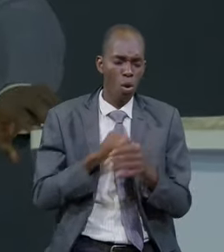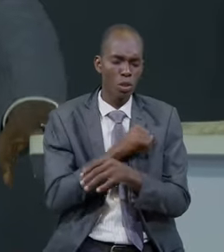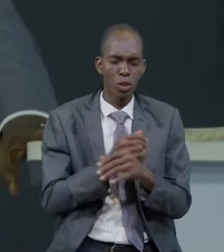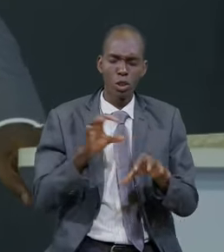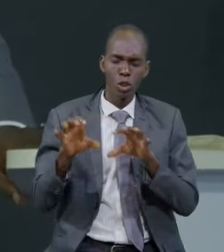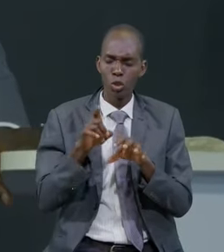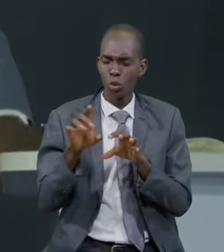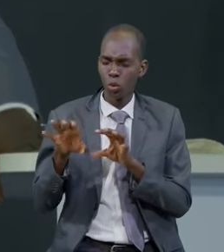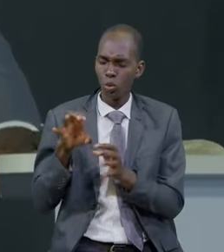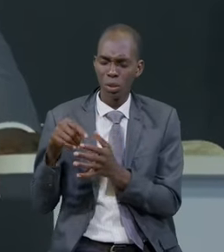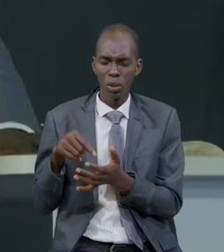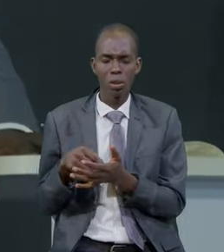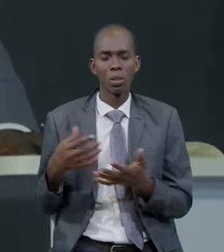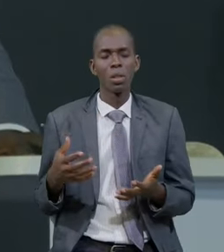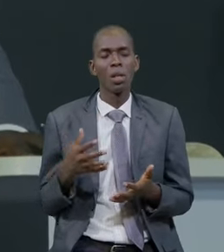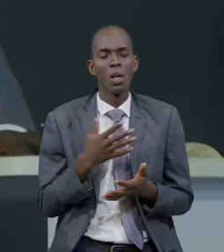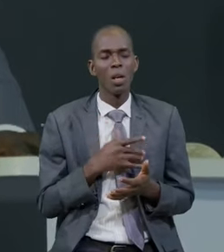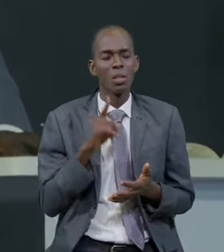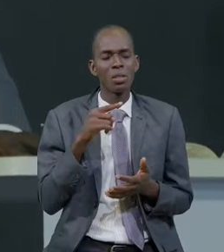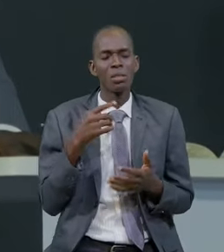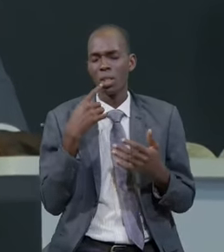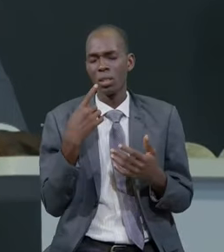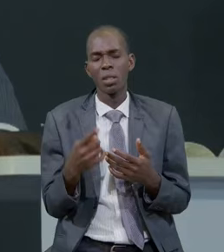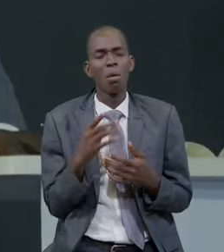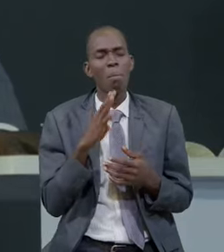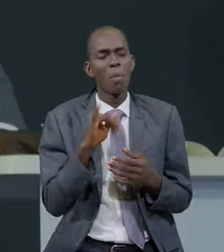c'est par le nom de Jésus-Christ de Nazareth.